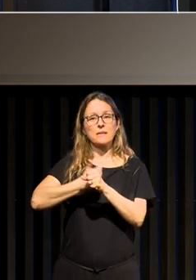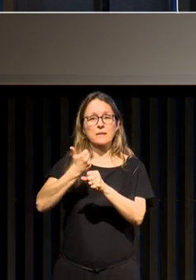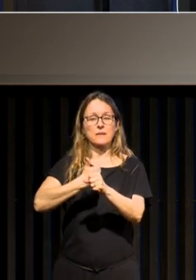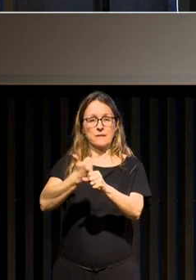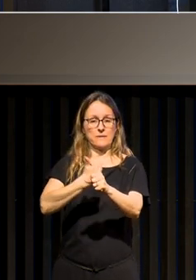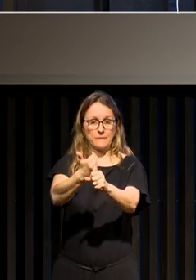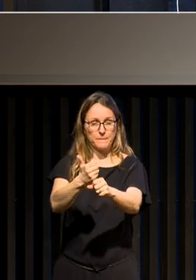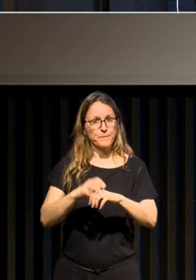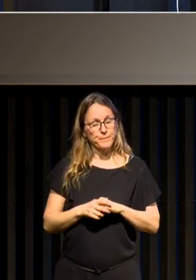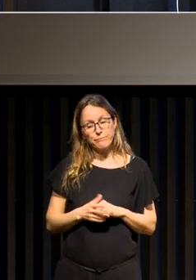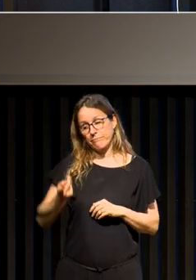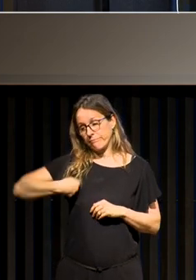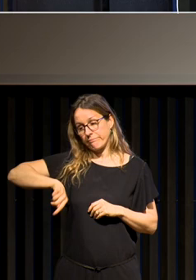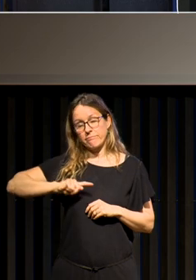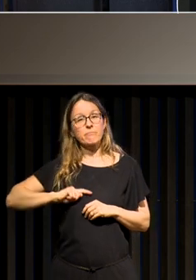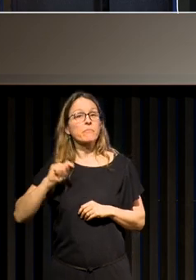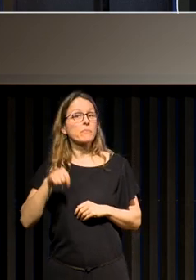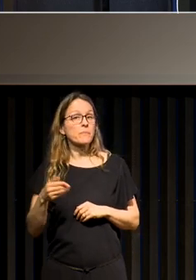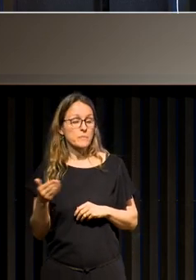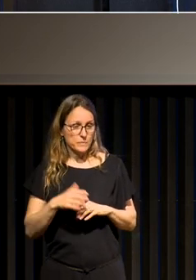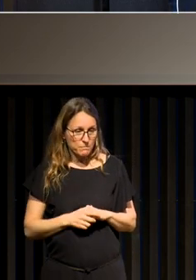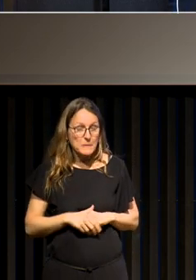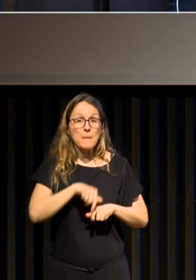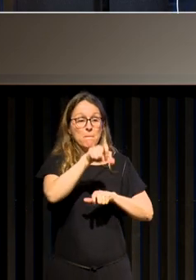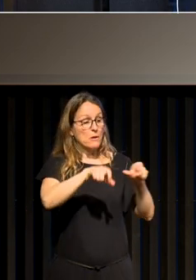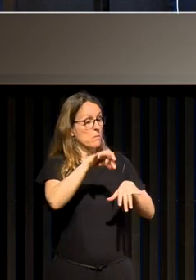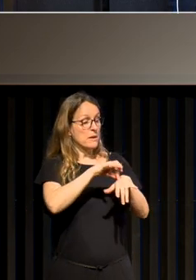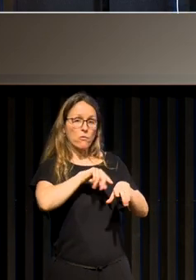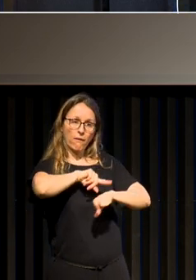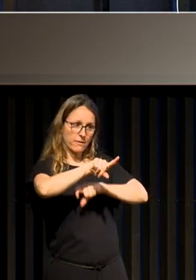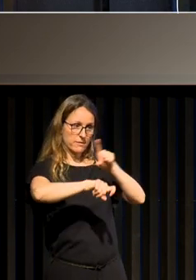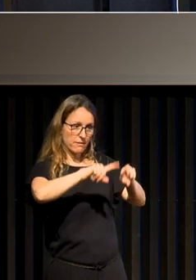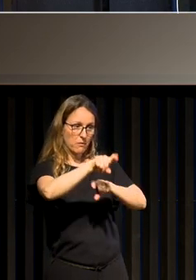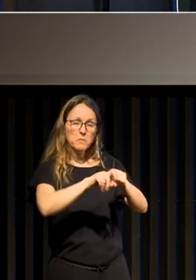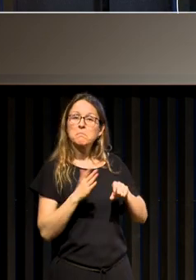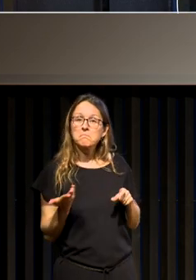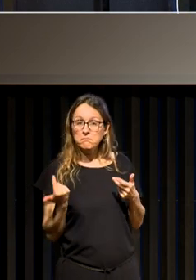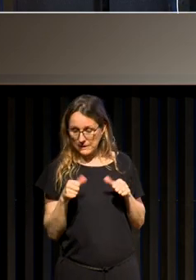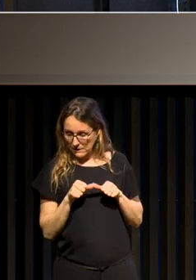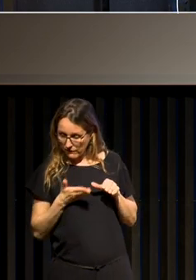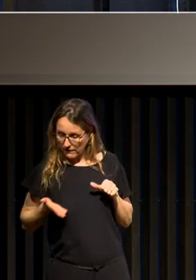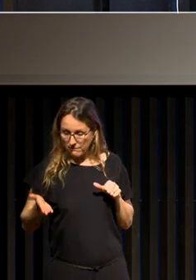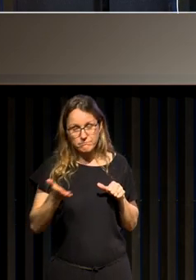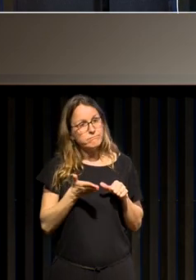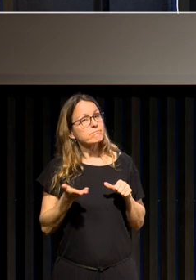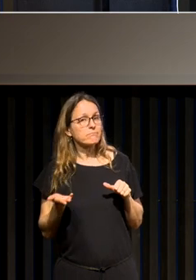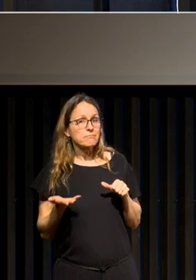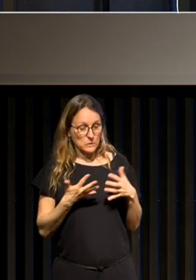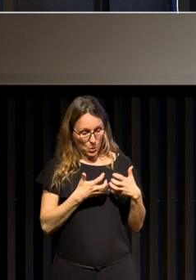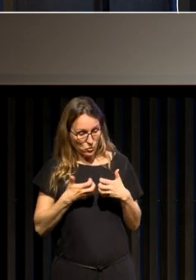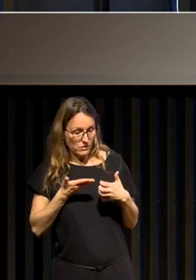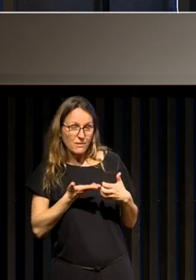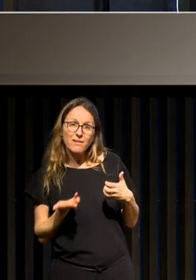nous sommes tenus d'interroger ces patients pour savoir ce qu'ils veulent faire de